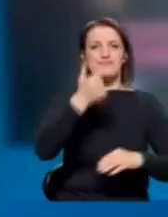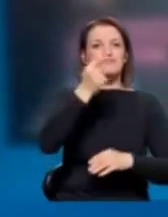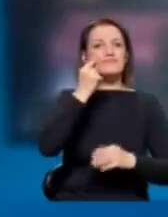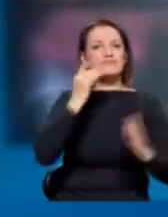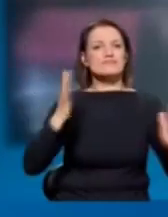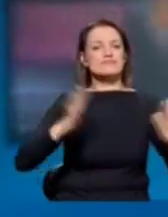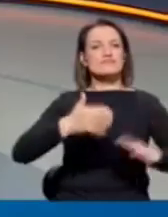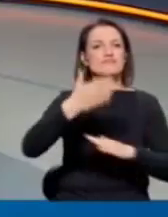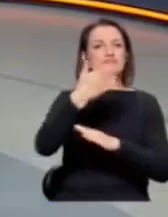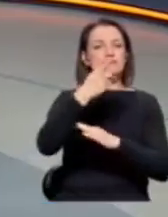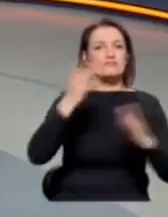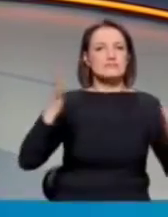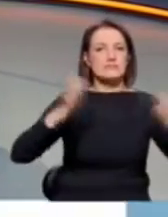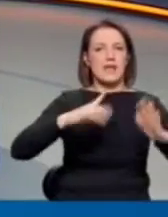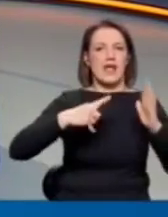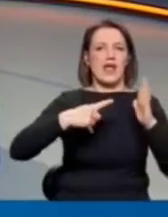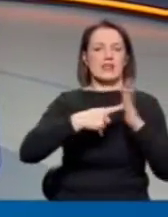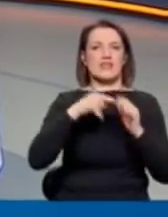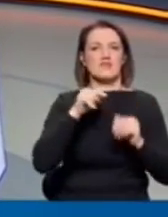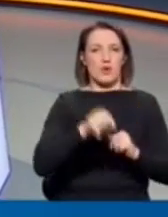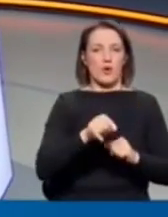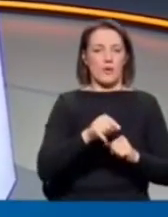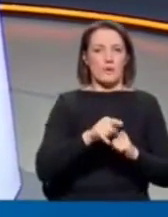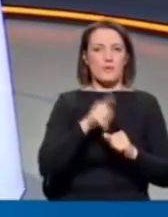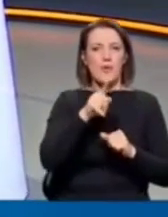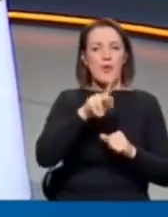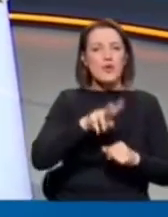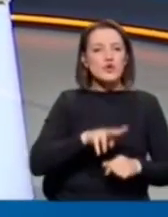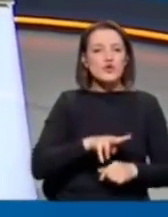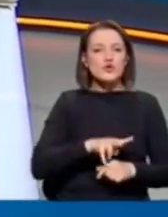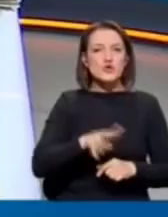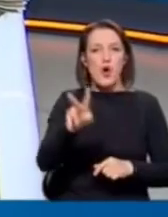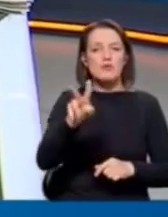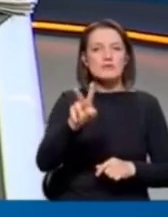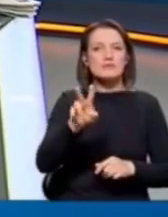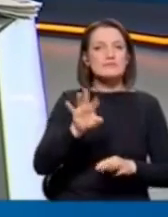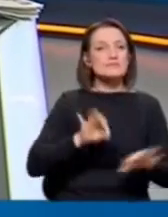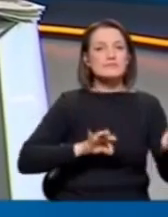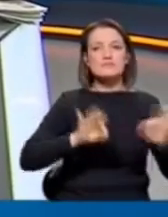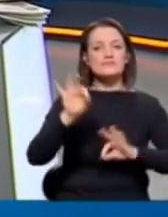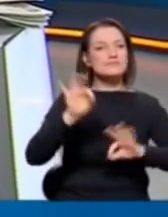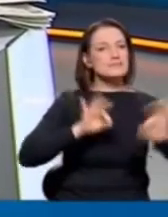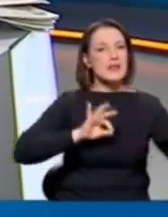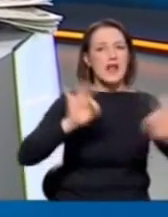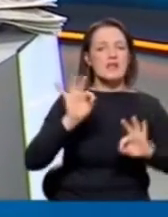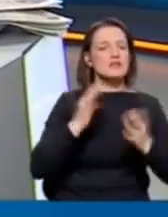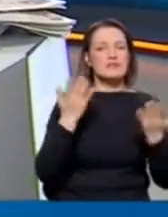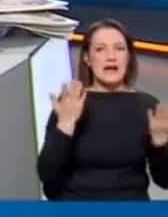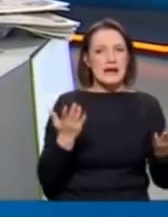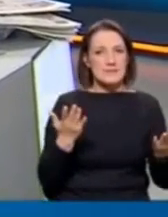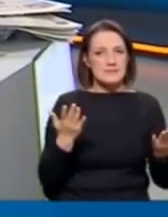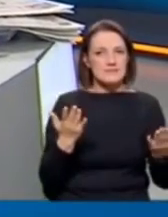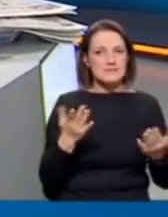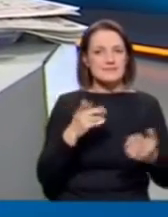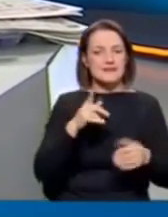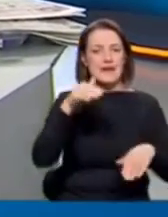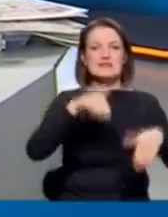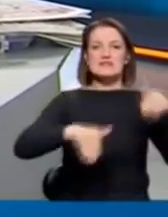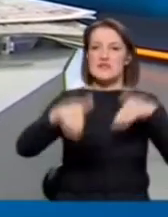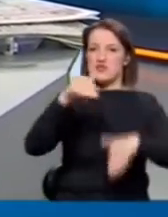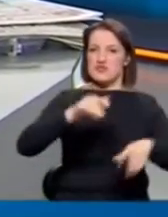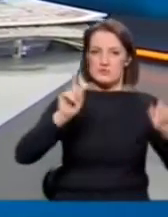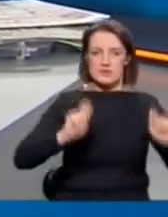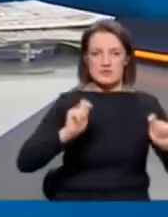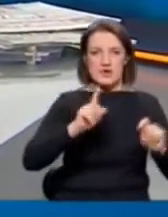gelmek ve Hedef koymak ikinci aşaması o hedefin yol haritasını duyurmak yol haritası nedir o hedefin işte seçim